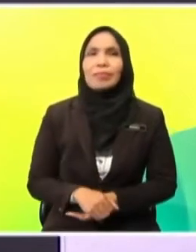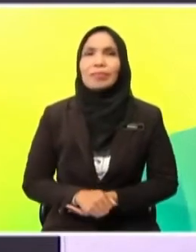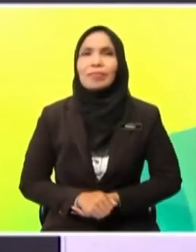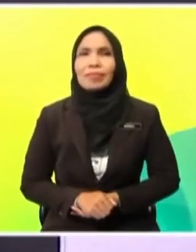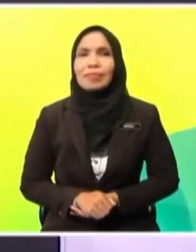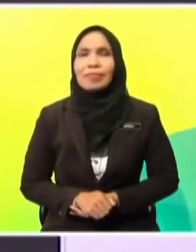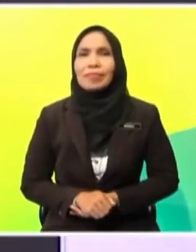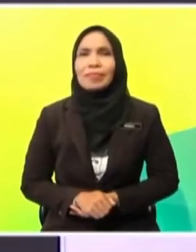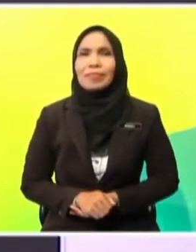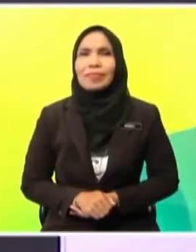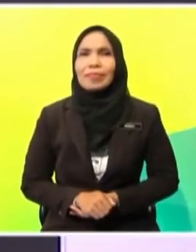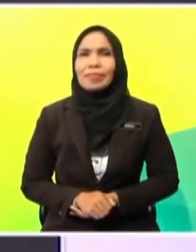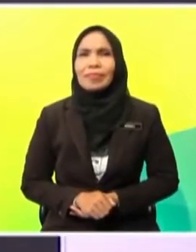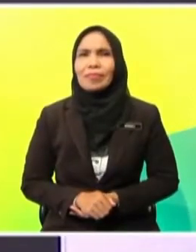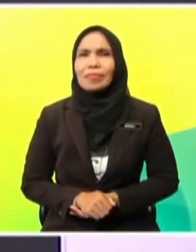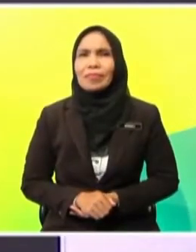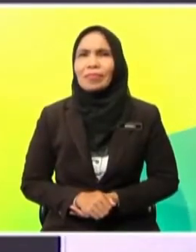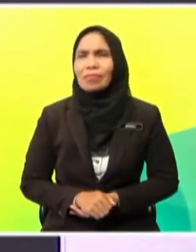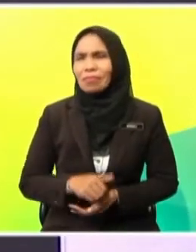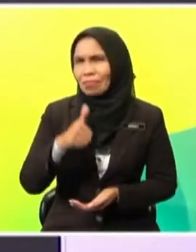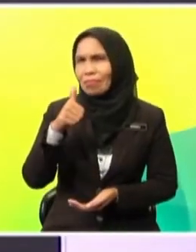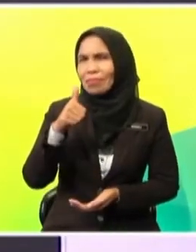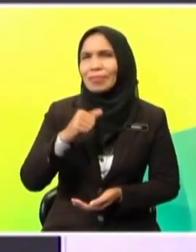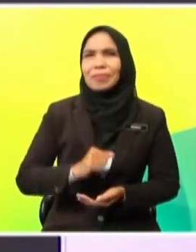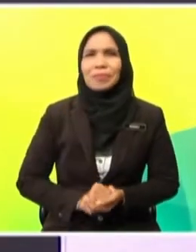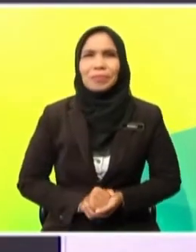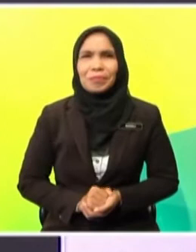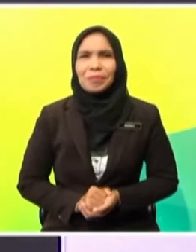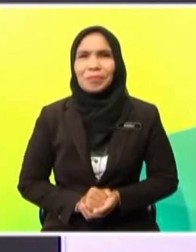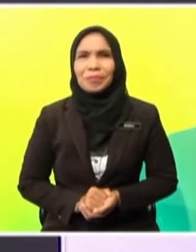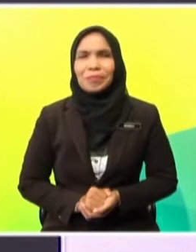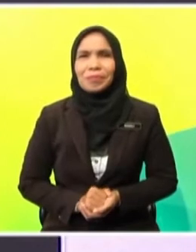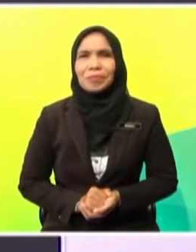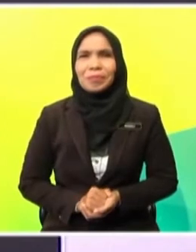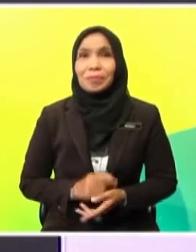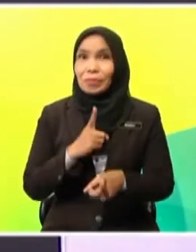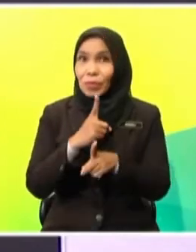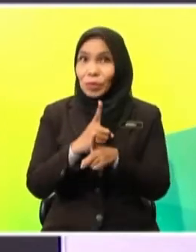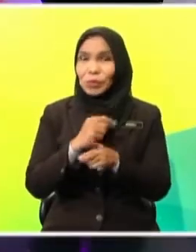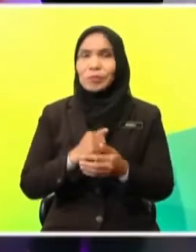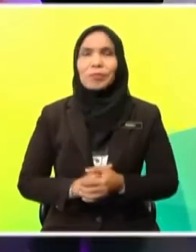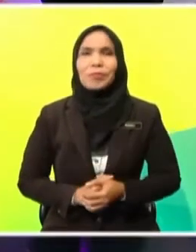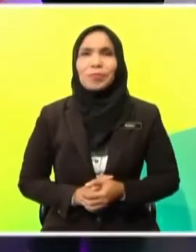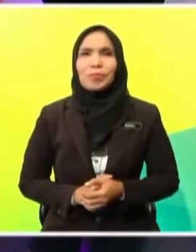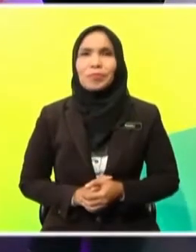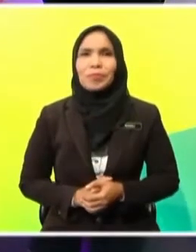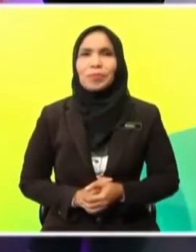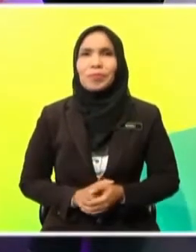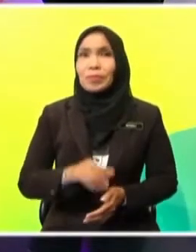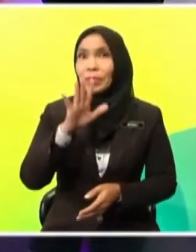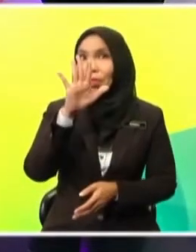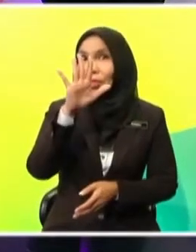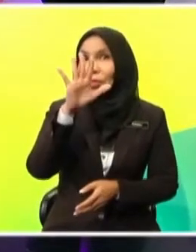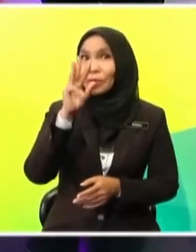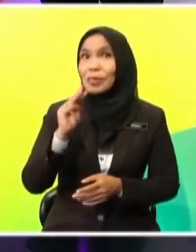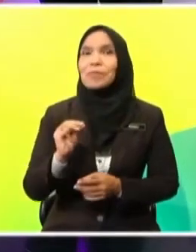betul kece Gowa hebatlah kayu didapat Jawa dengan betul dan tupai Kizuna bagi Ini memarkan Kadek